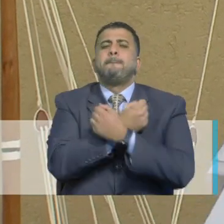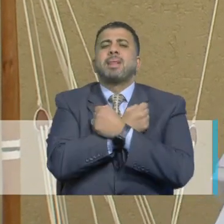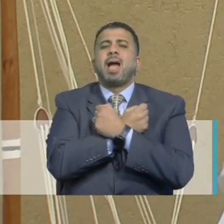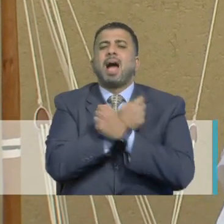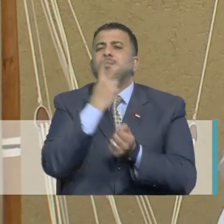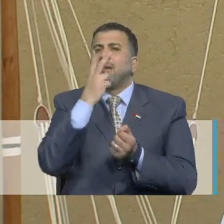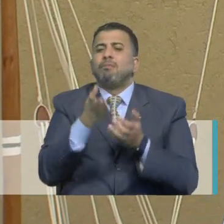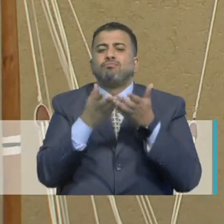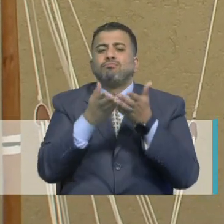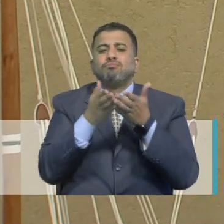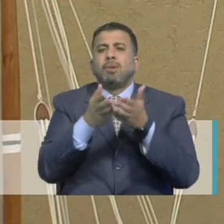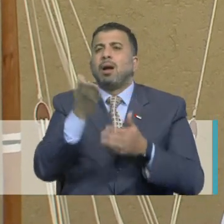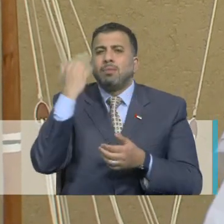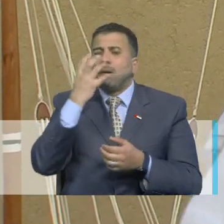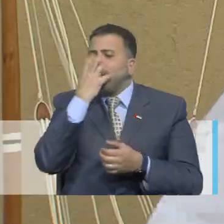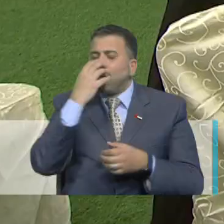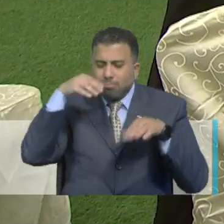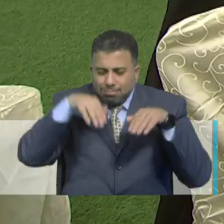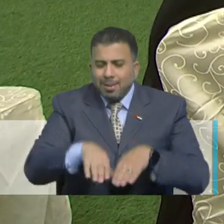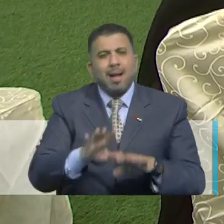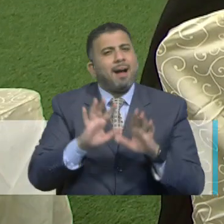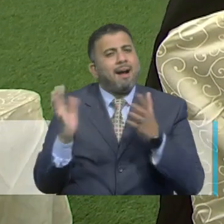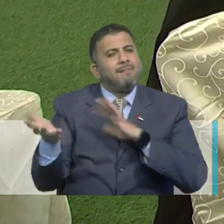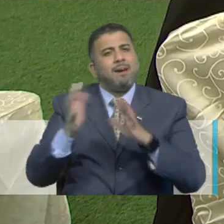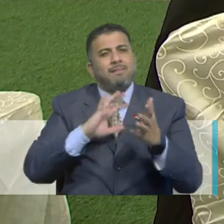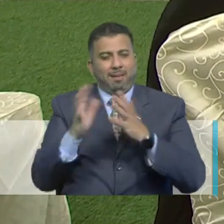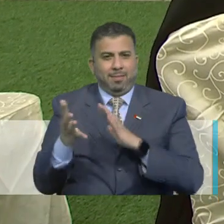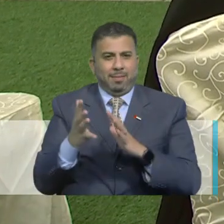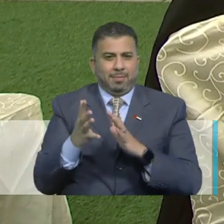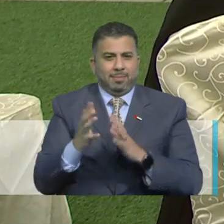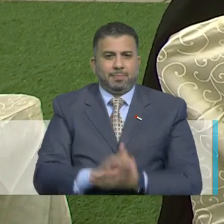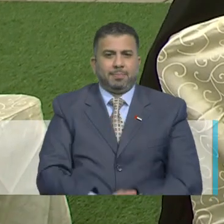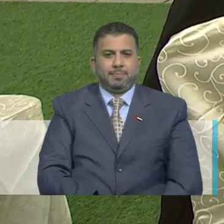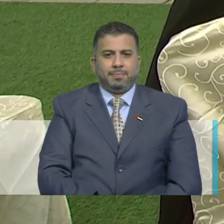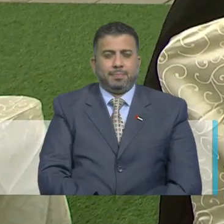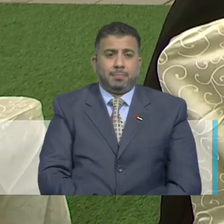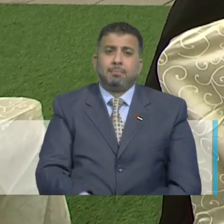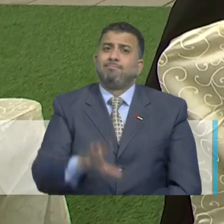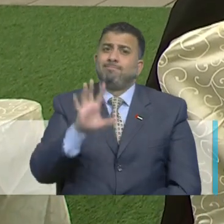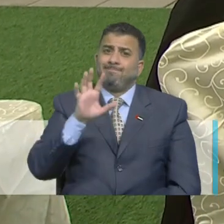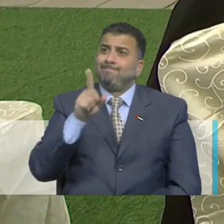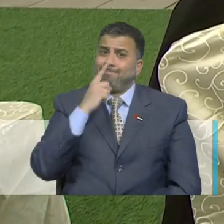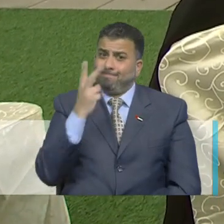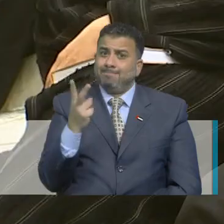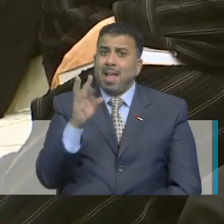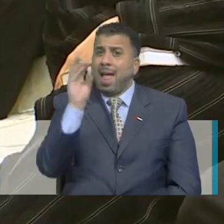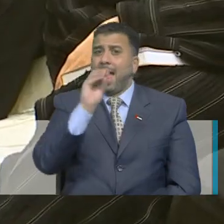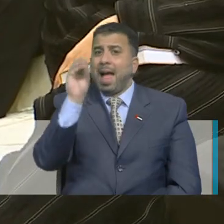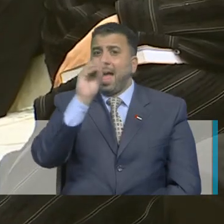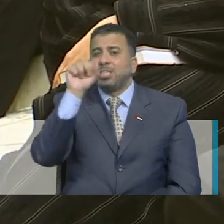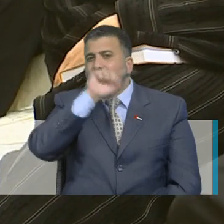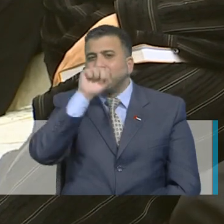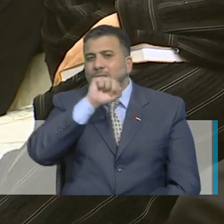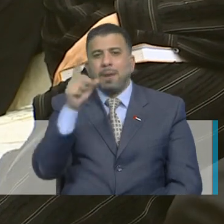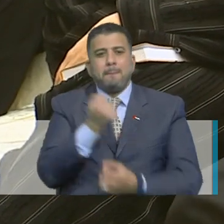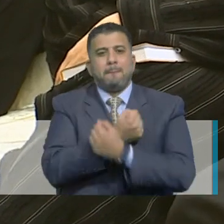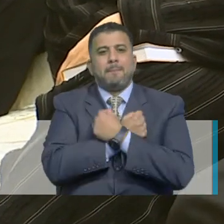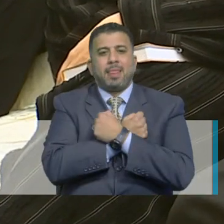من خلال زيارة المعارض الثقافية التراثية. إذن هكذا سعت هيئة الشارقة